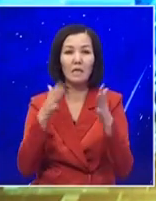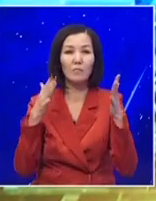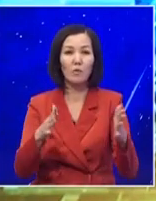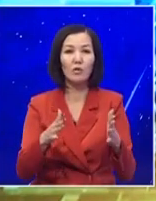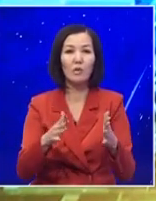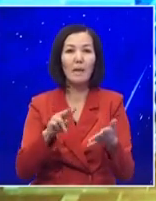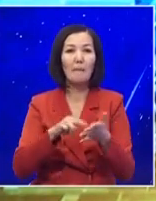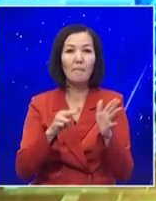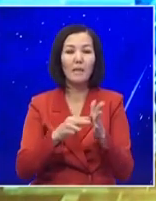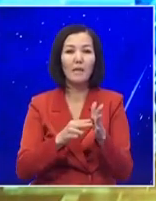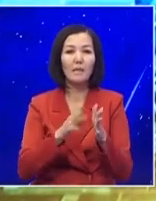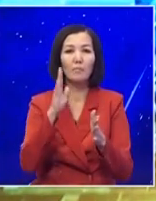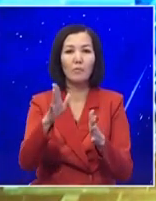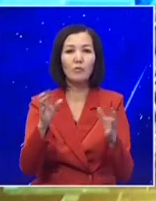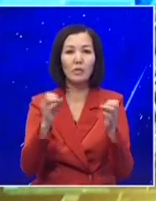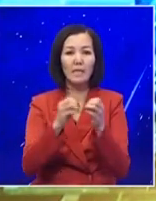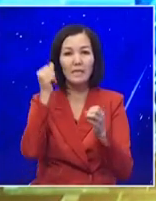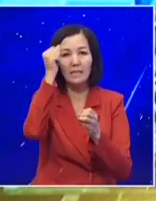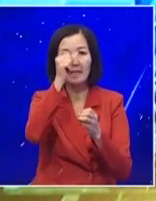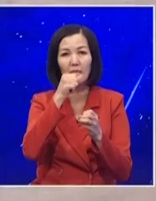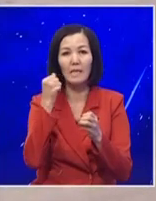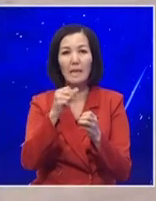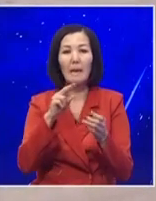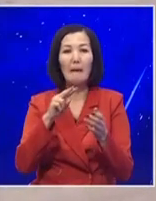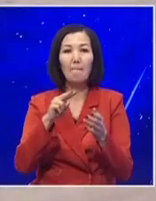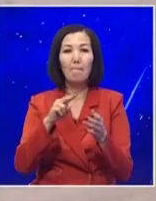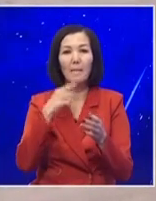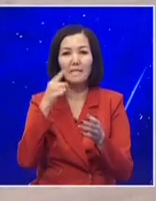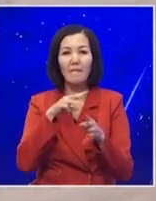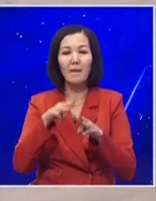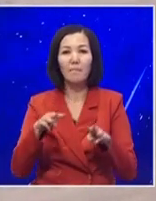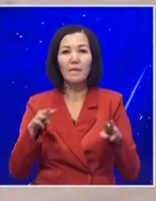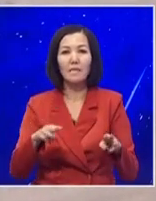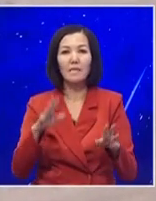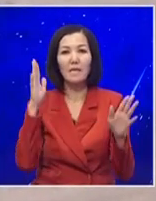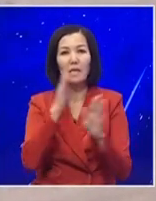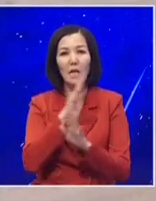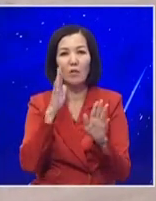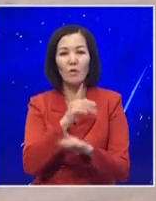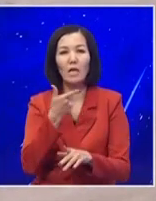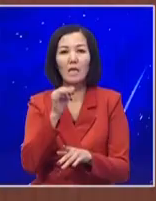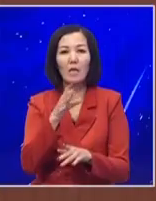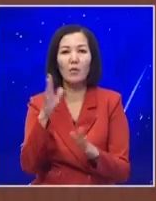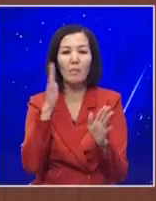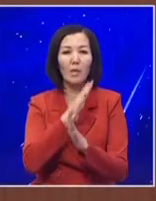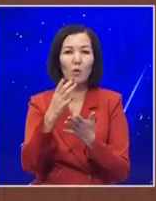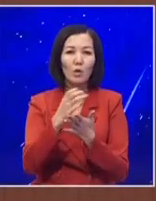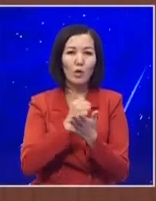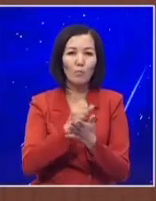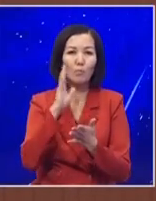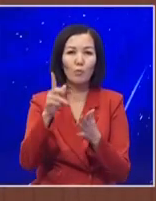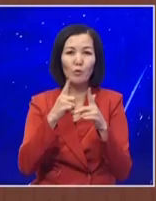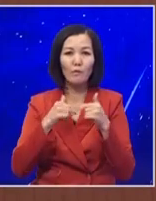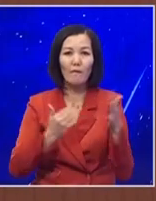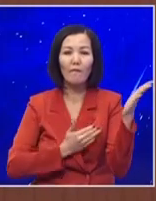Сделать это планируют в течение ближайших 10 лет. По словам министра экологии, геологии и природных ресурсов, будет